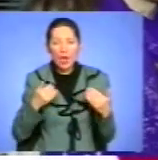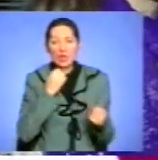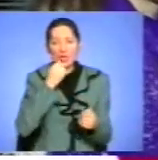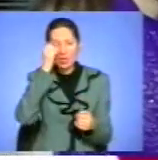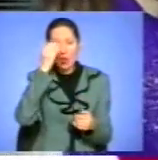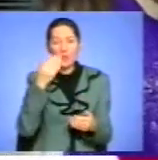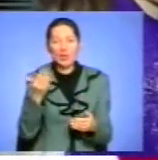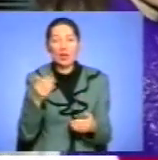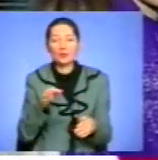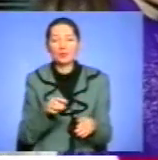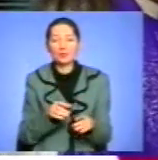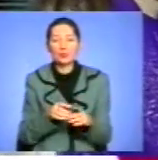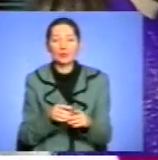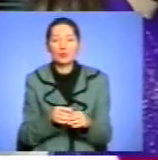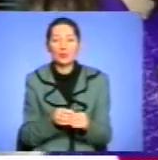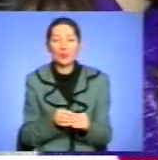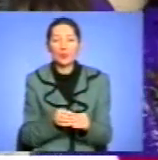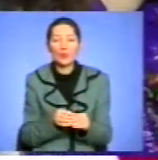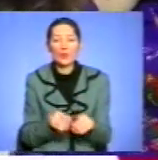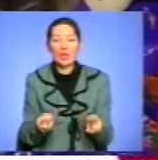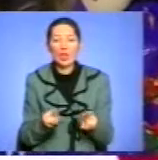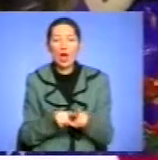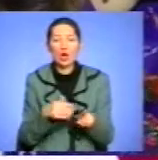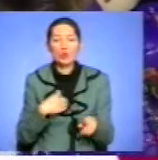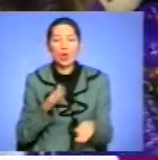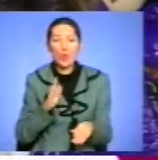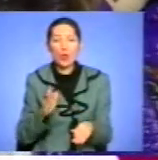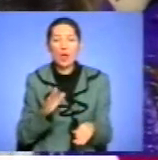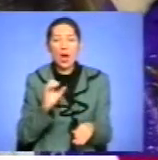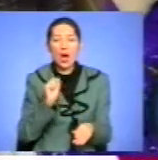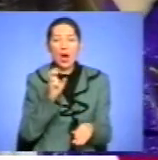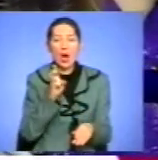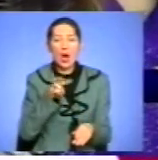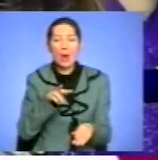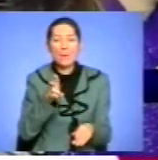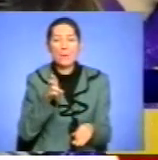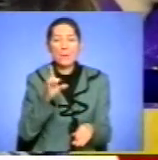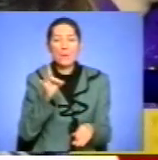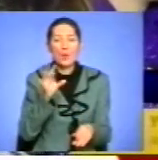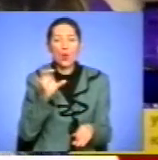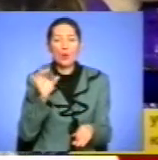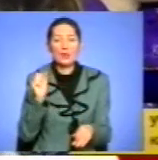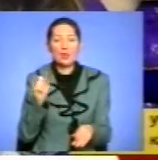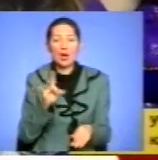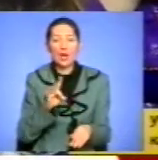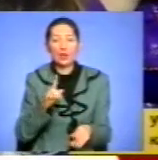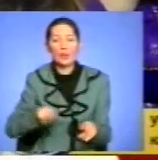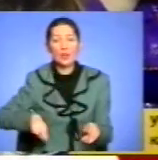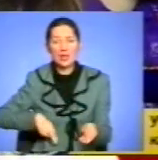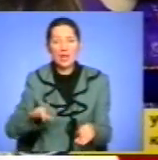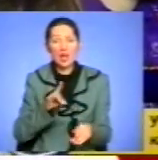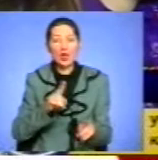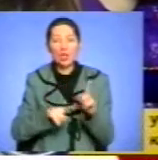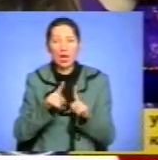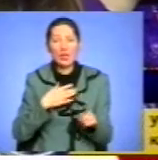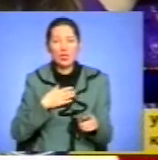і відгуки тільки позитивні. Також ми були ще в Амбросівській районній адміністрації і районній раді, де нас також дуже